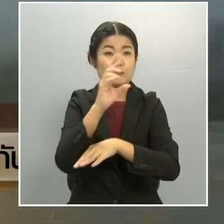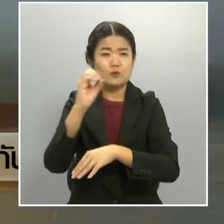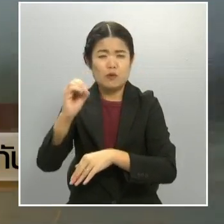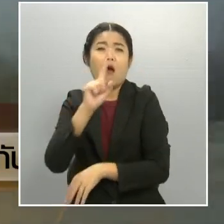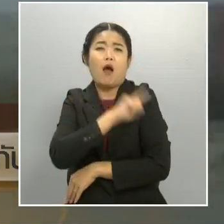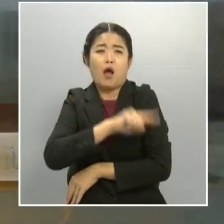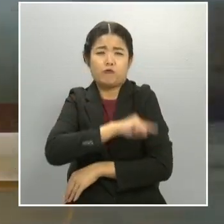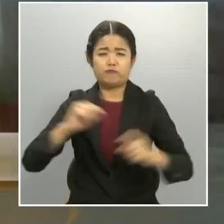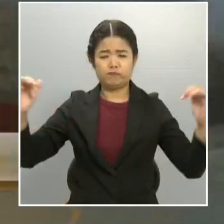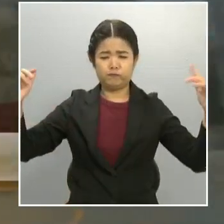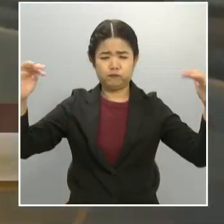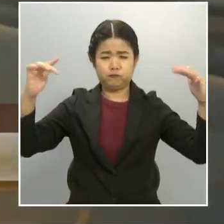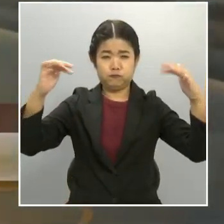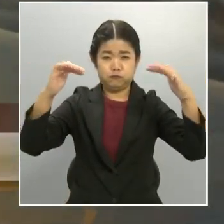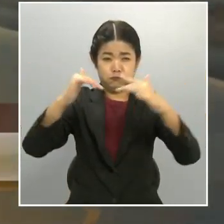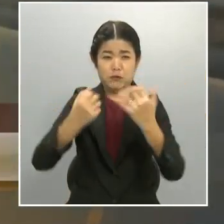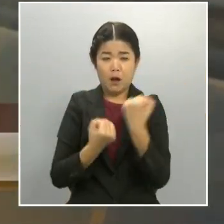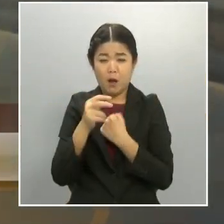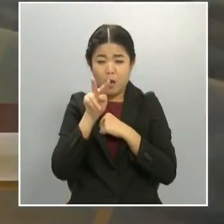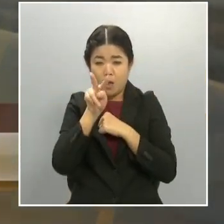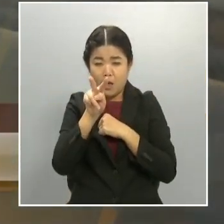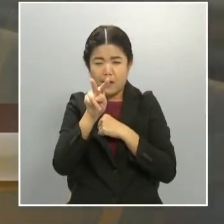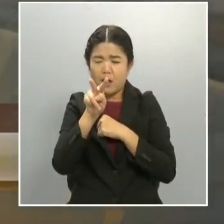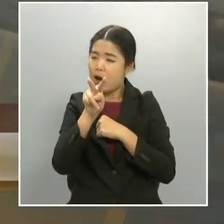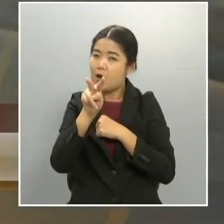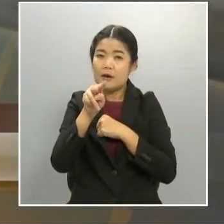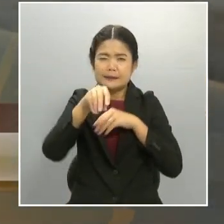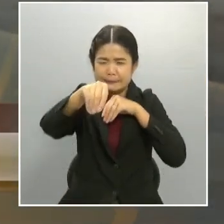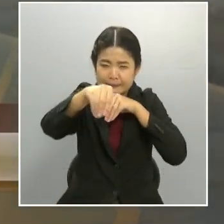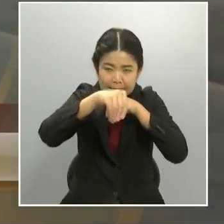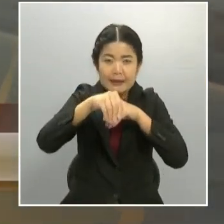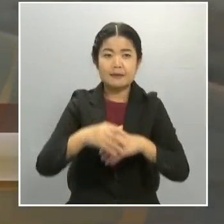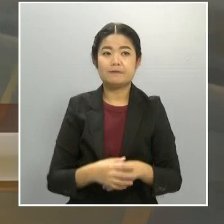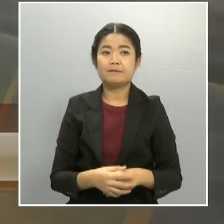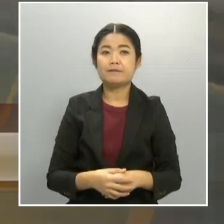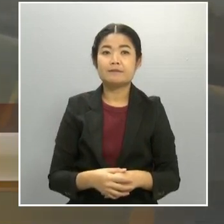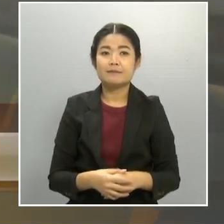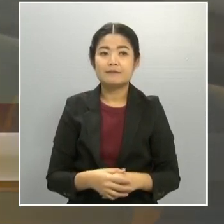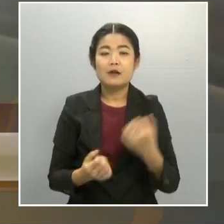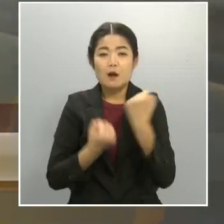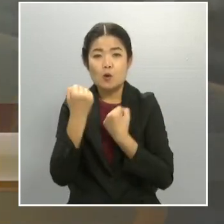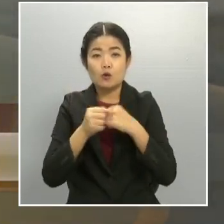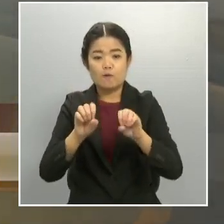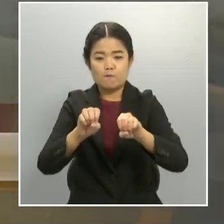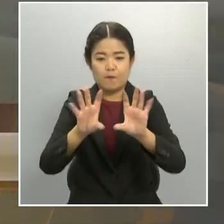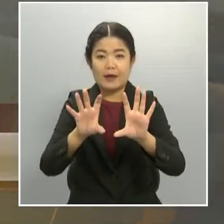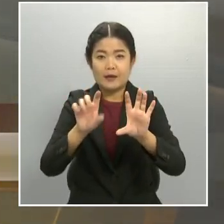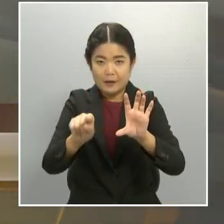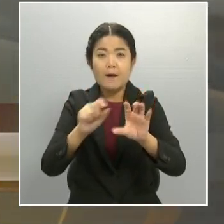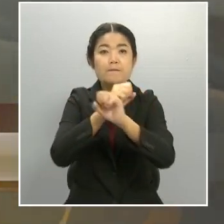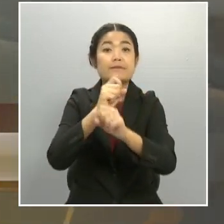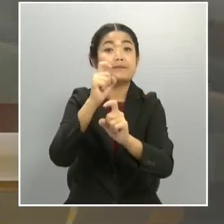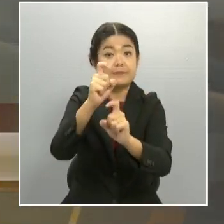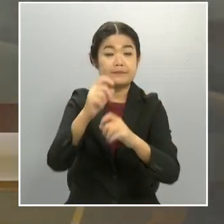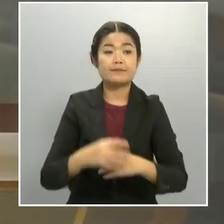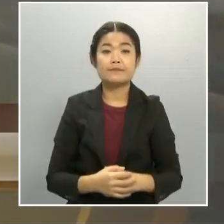ทีเหมากลงทั่บริเวณ ทัสนาวิสัยการมองเห็นต่ำนะคะก็เหือนกัทกที่คืคนใช้รถกตองเปิดไฟหน้าเพื่อความปลอดไทย